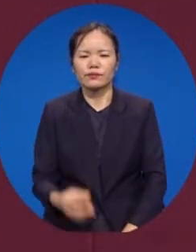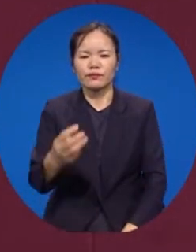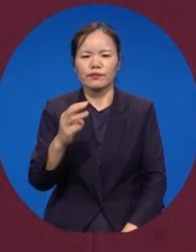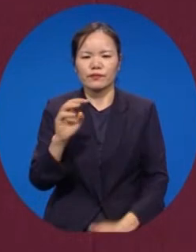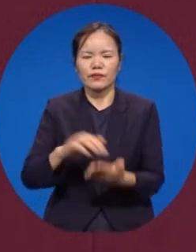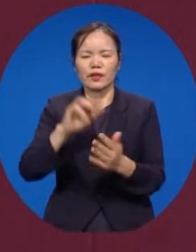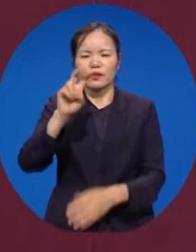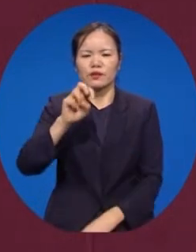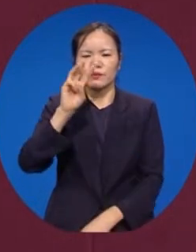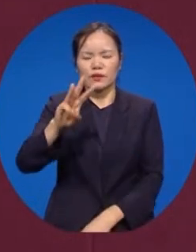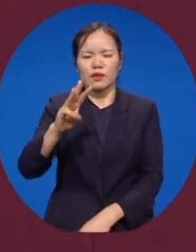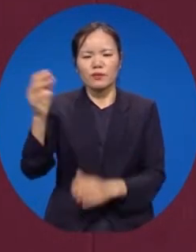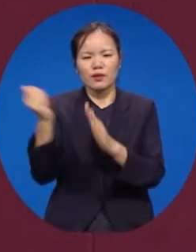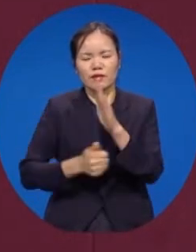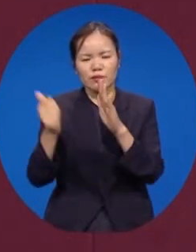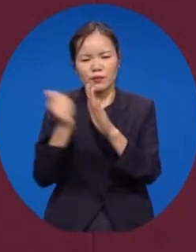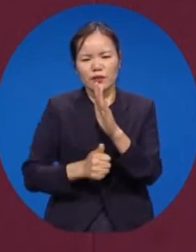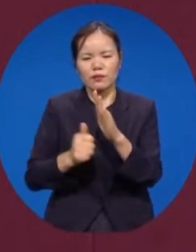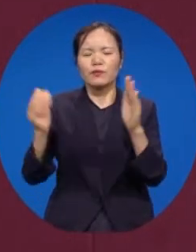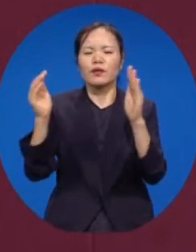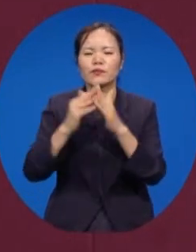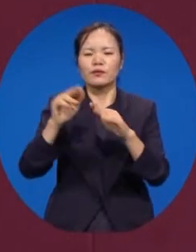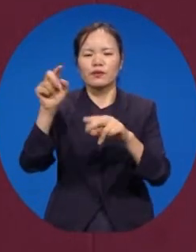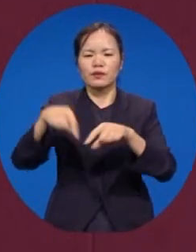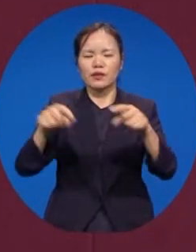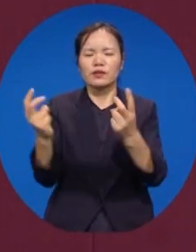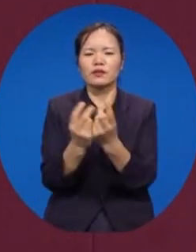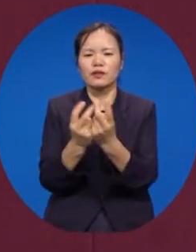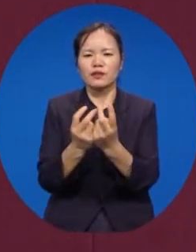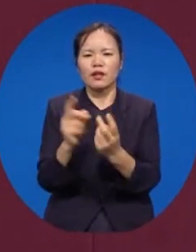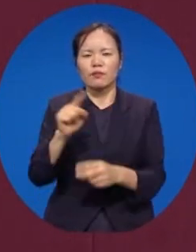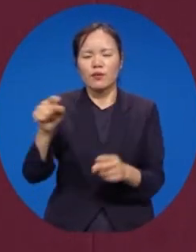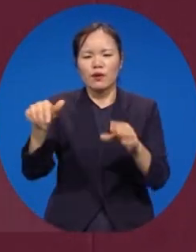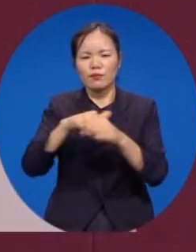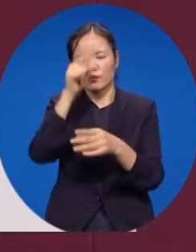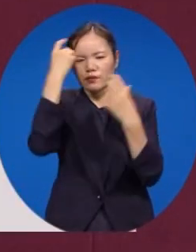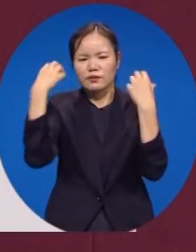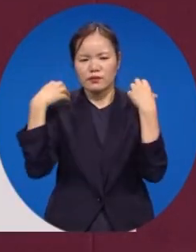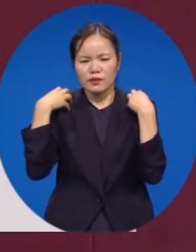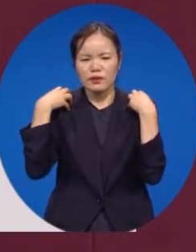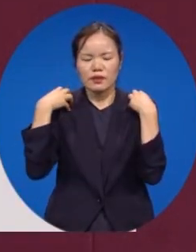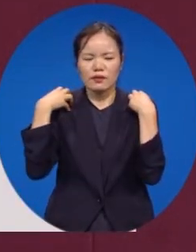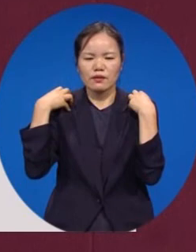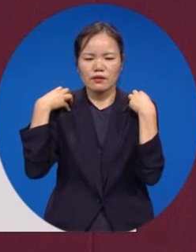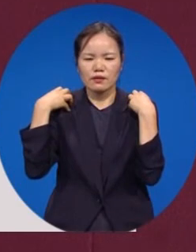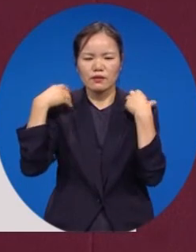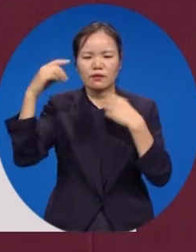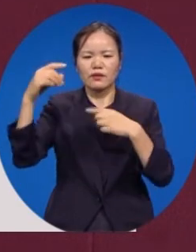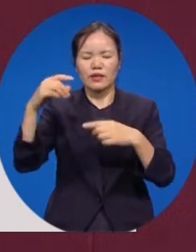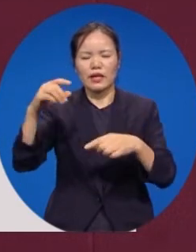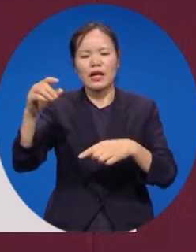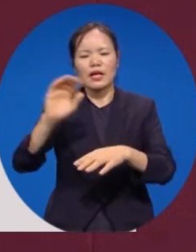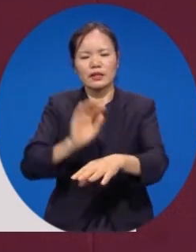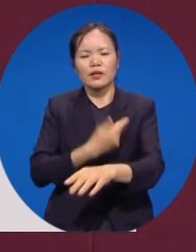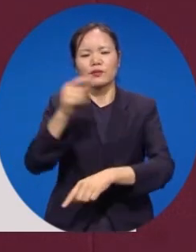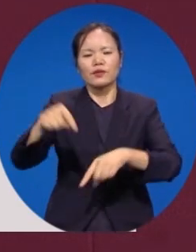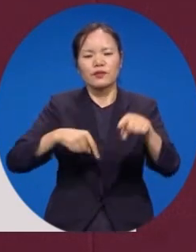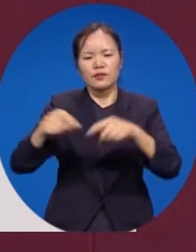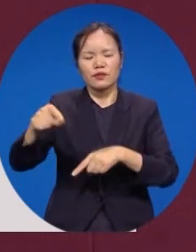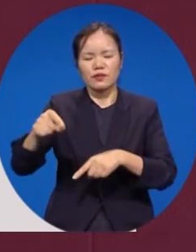23번째 실패를 거듭하고 있는 부동산 정책은 문재인 정권이 그동안 보여온 실정과 무능의